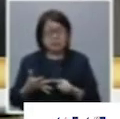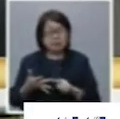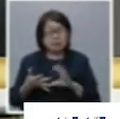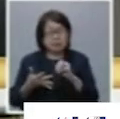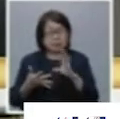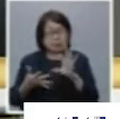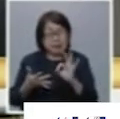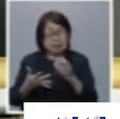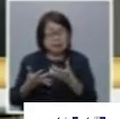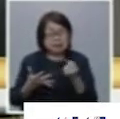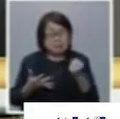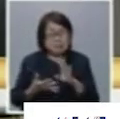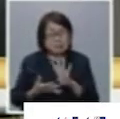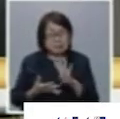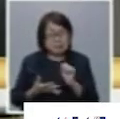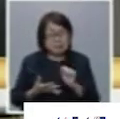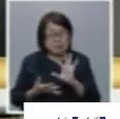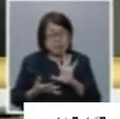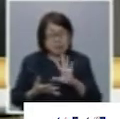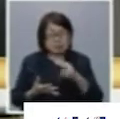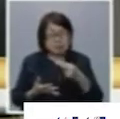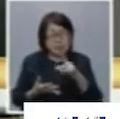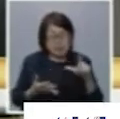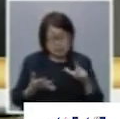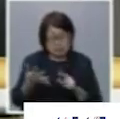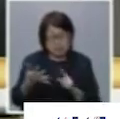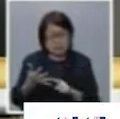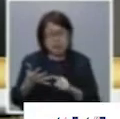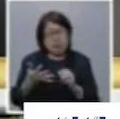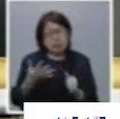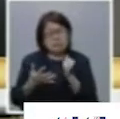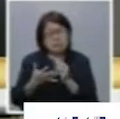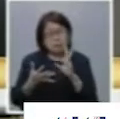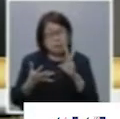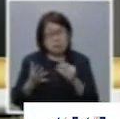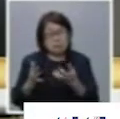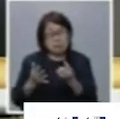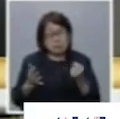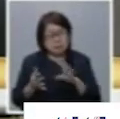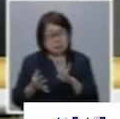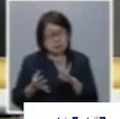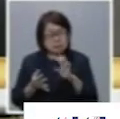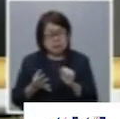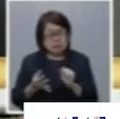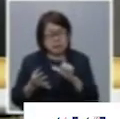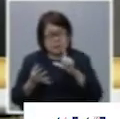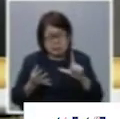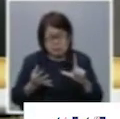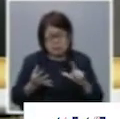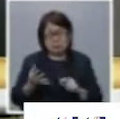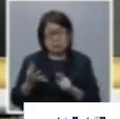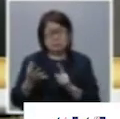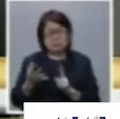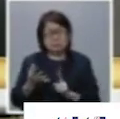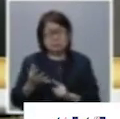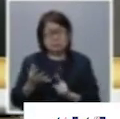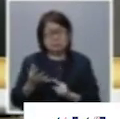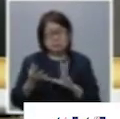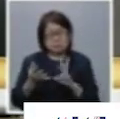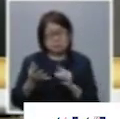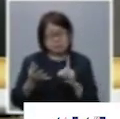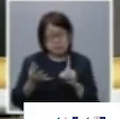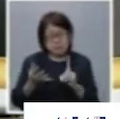2559 450,000 ล้านบาท2560 400,000 ล้านบาท